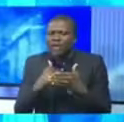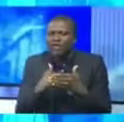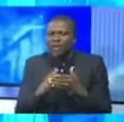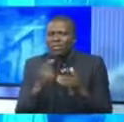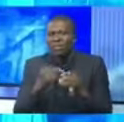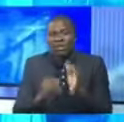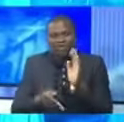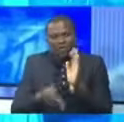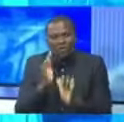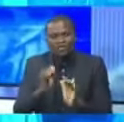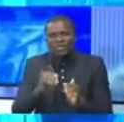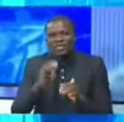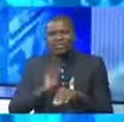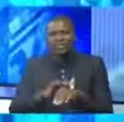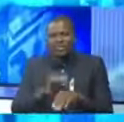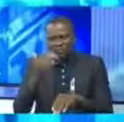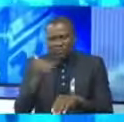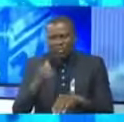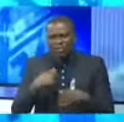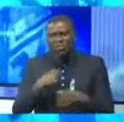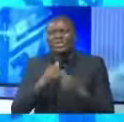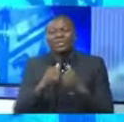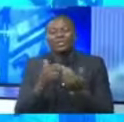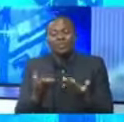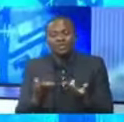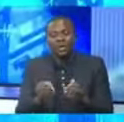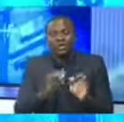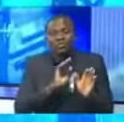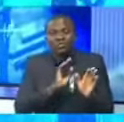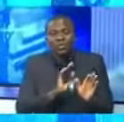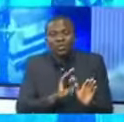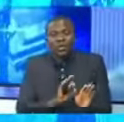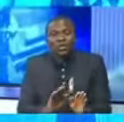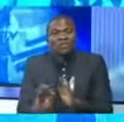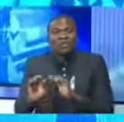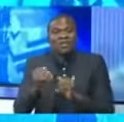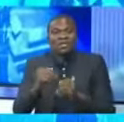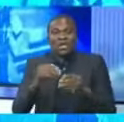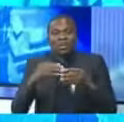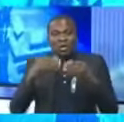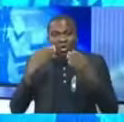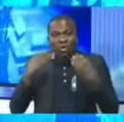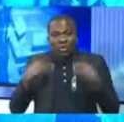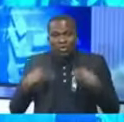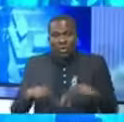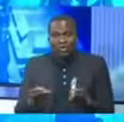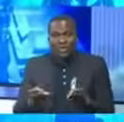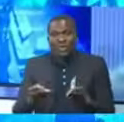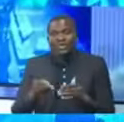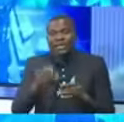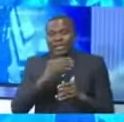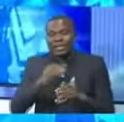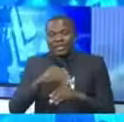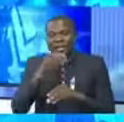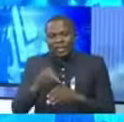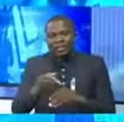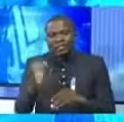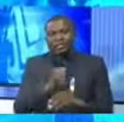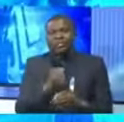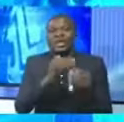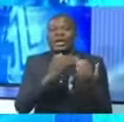automatiquement alerter le personnel à bord pour se faire d'abord mettre une bavette, première chose, et pour se faire prendre en